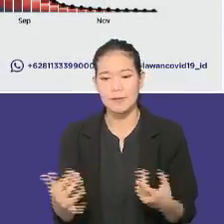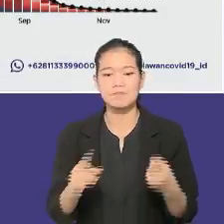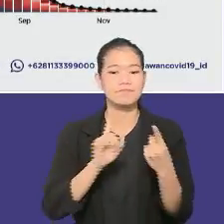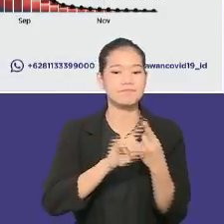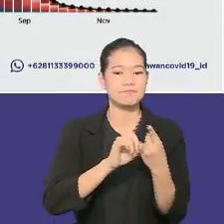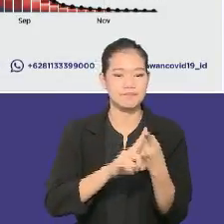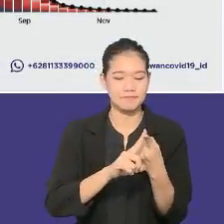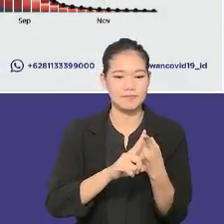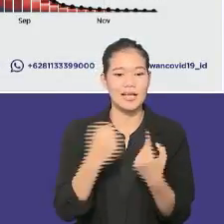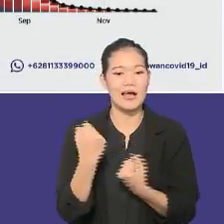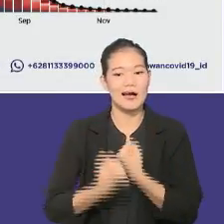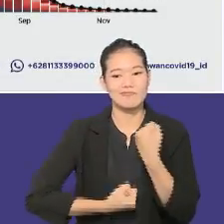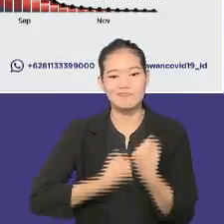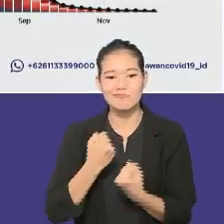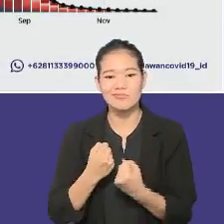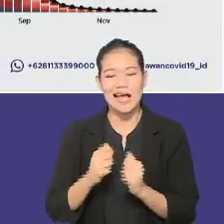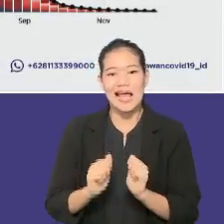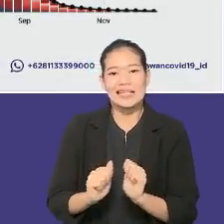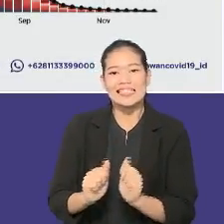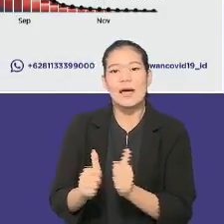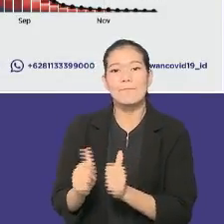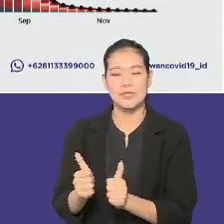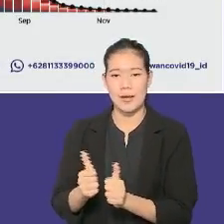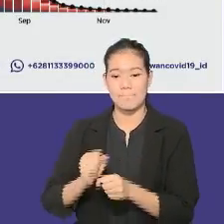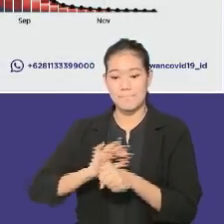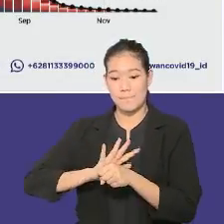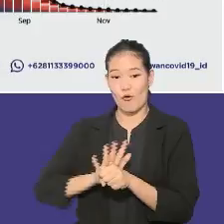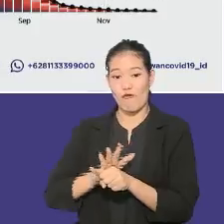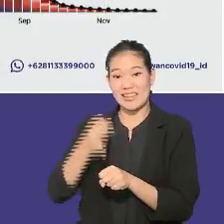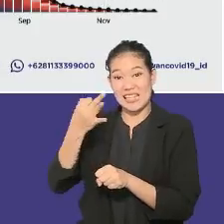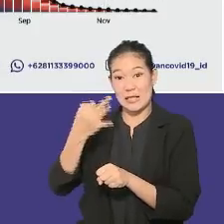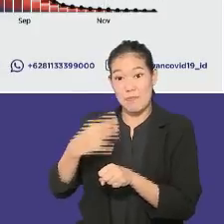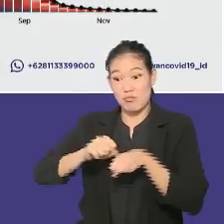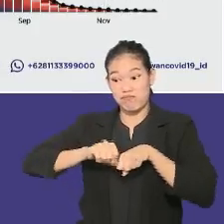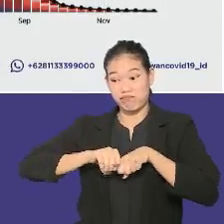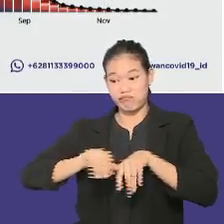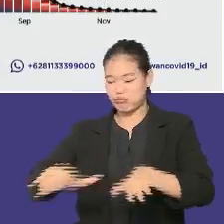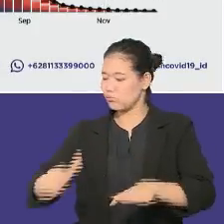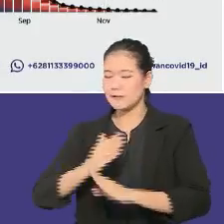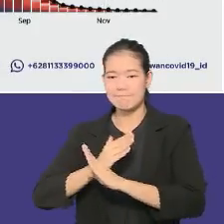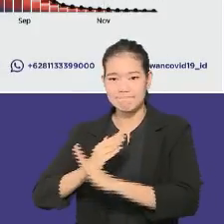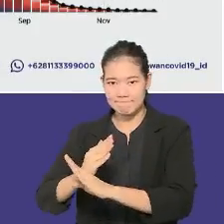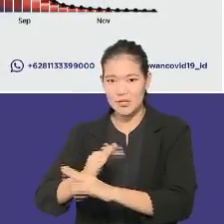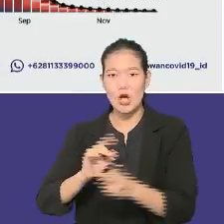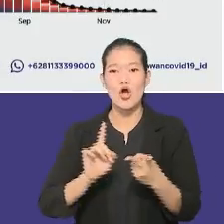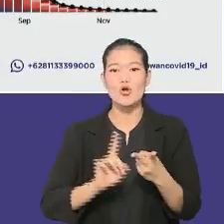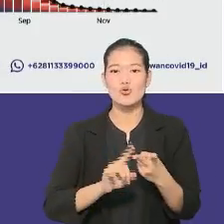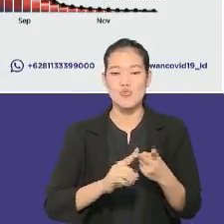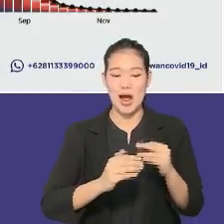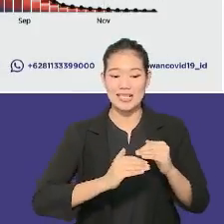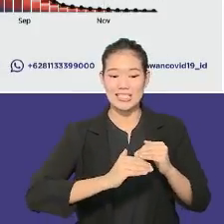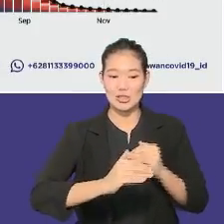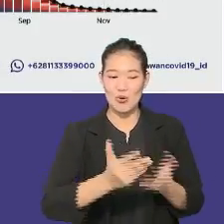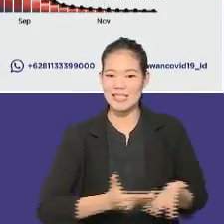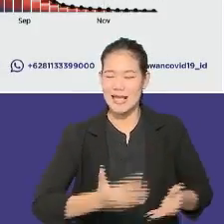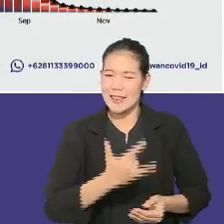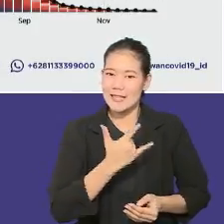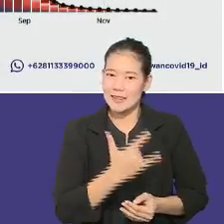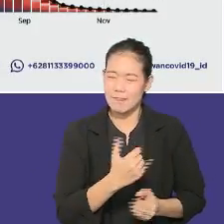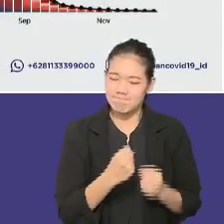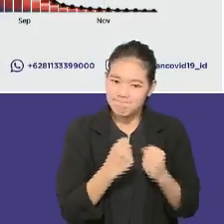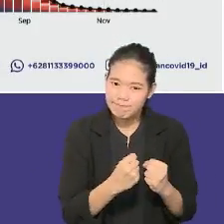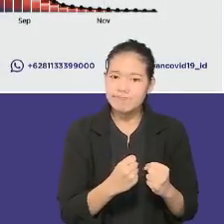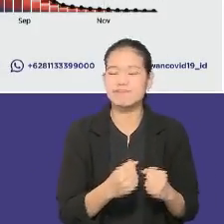adalah upaya mengantisipasi meluasnya varian baru dan upaya mempertahankan terkendalinya kondisi